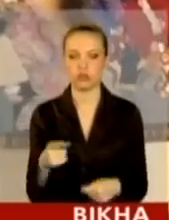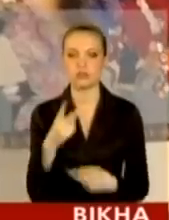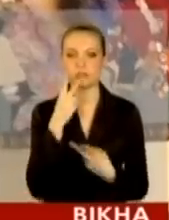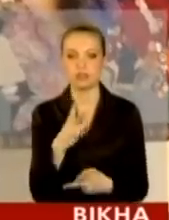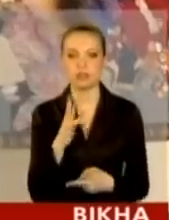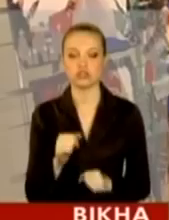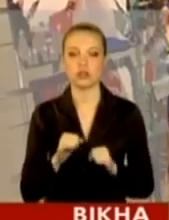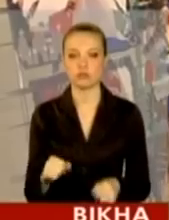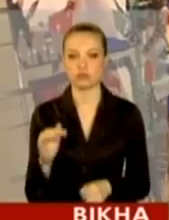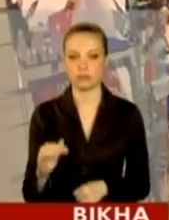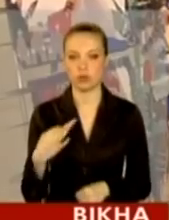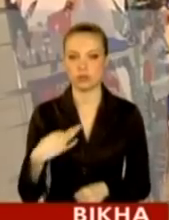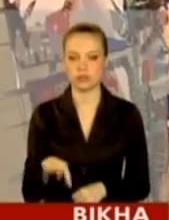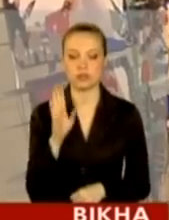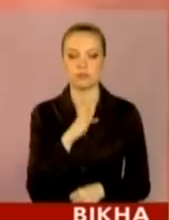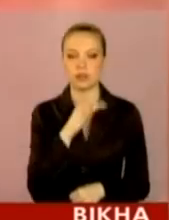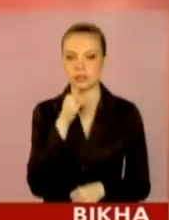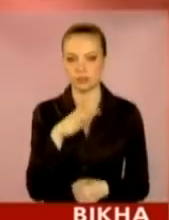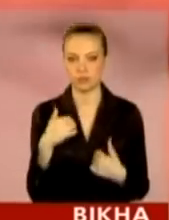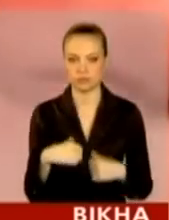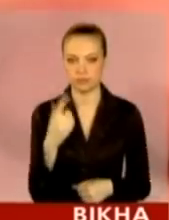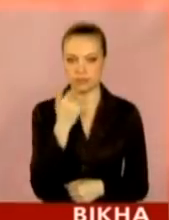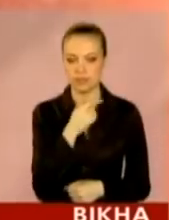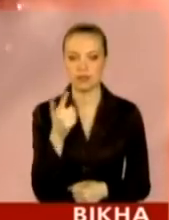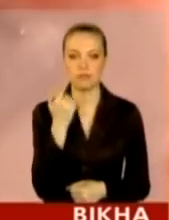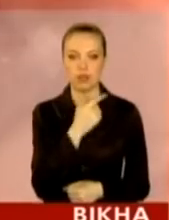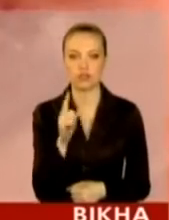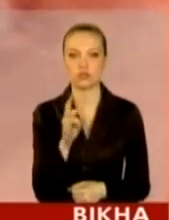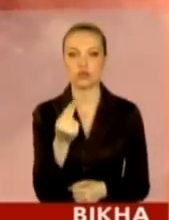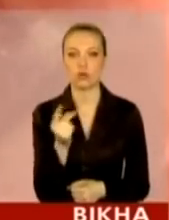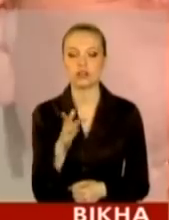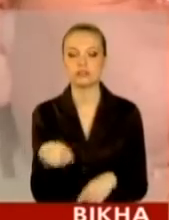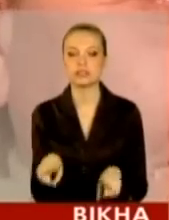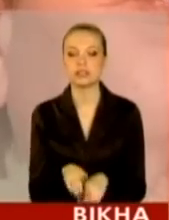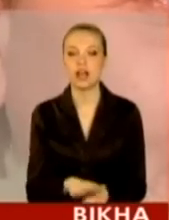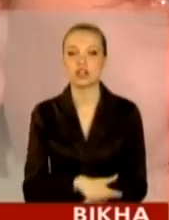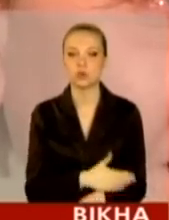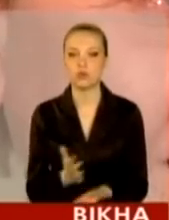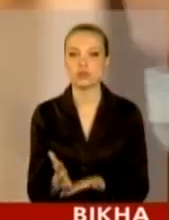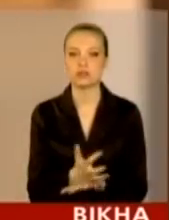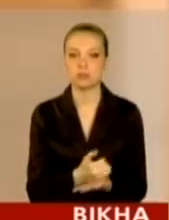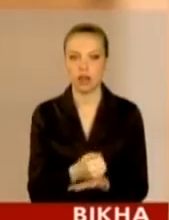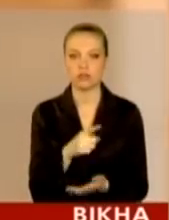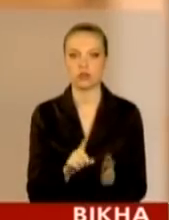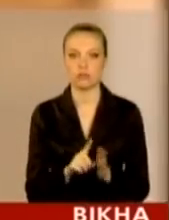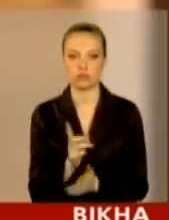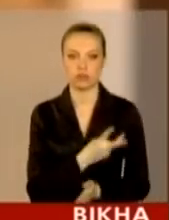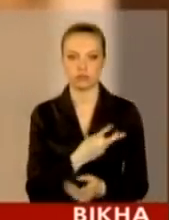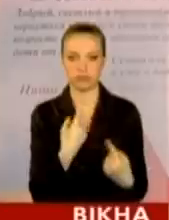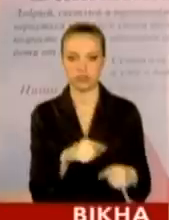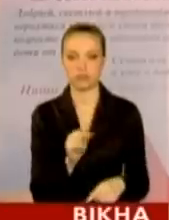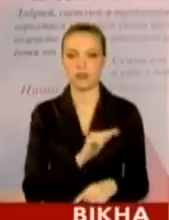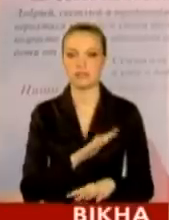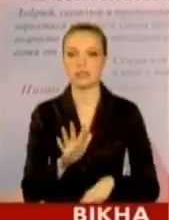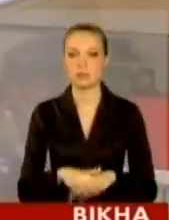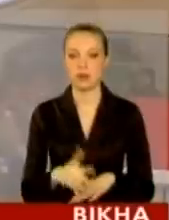Дивлячись на мужність малого сина, мама не стримує сліз. Плаче, бо на гроші, які вони так довго збирали, зазіхнули інші. Працівниця